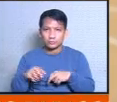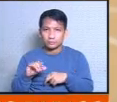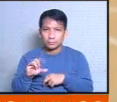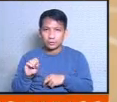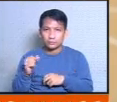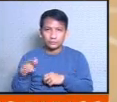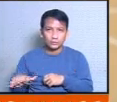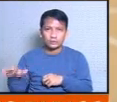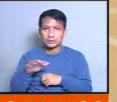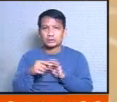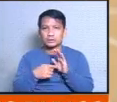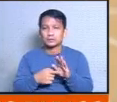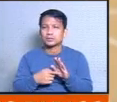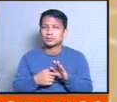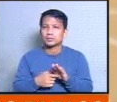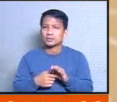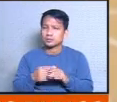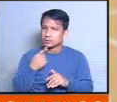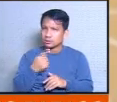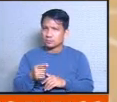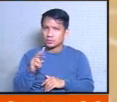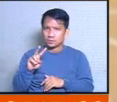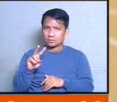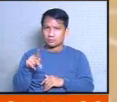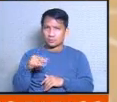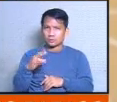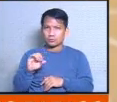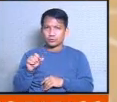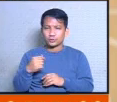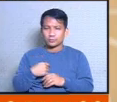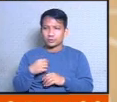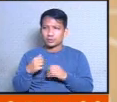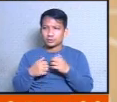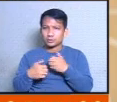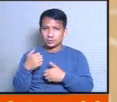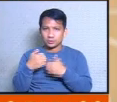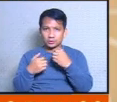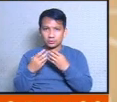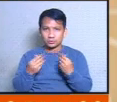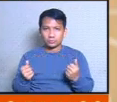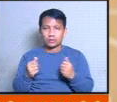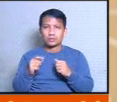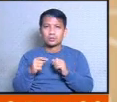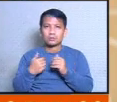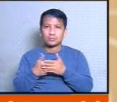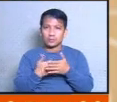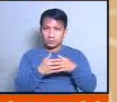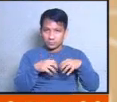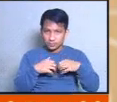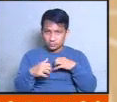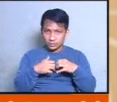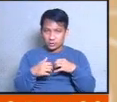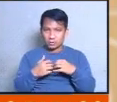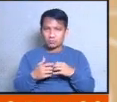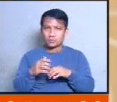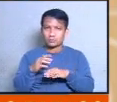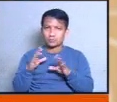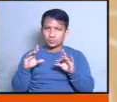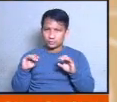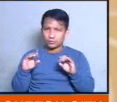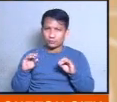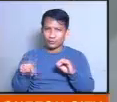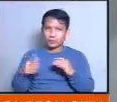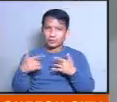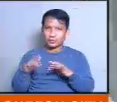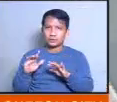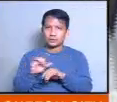ang lahat ng istasyon nito. Pero sabi ng Phivolcs, may engineering solutions naman sakaling malapit sa fault line o malambot ang lupa sa